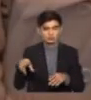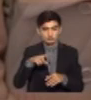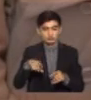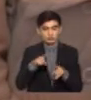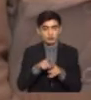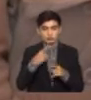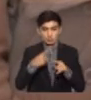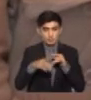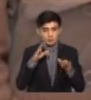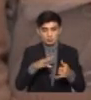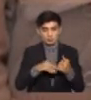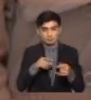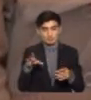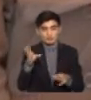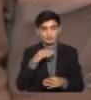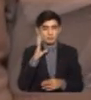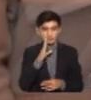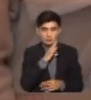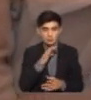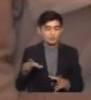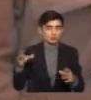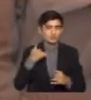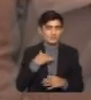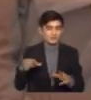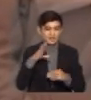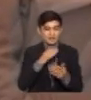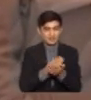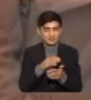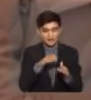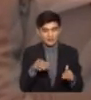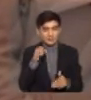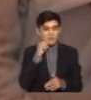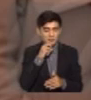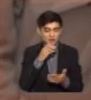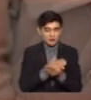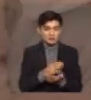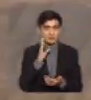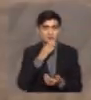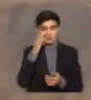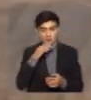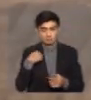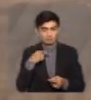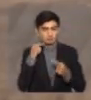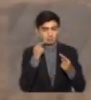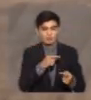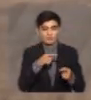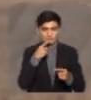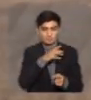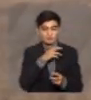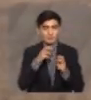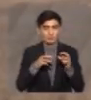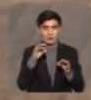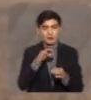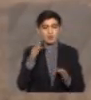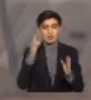Біз бәрімізде анамыз, бәріміздің де баламыз бар, немереміз бар, ата-анамыз бар. Біз оған қарсымыз. Ал зауыт өкілдері